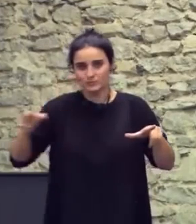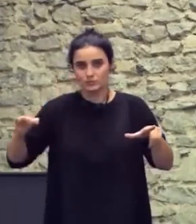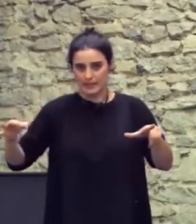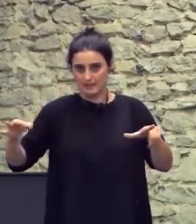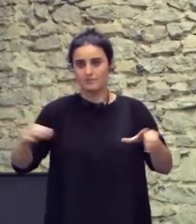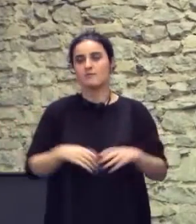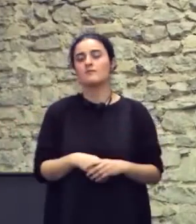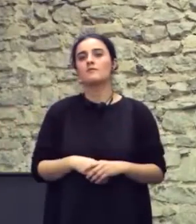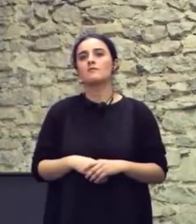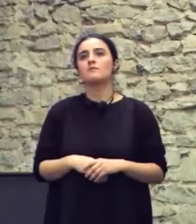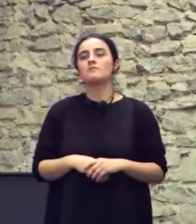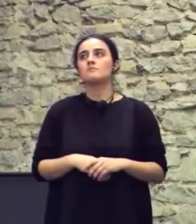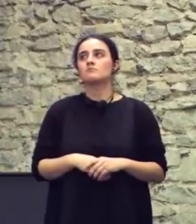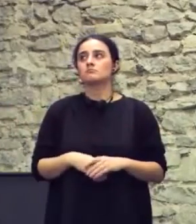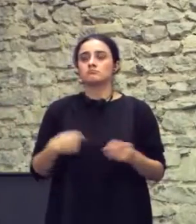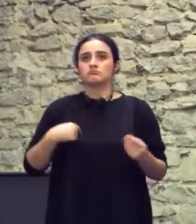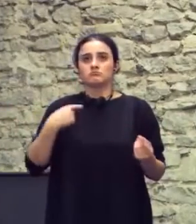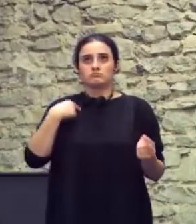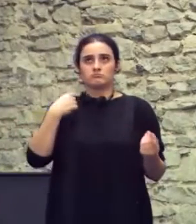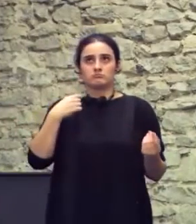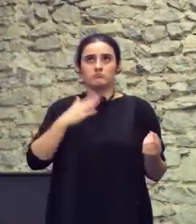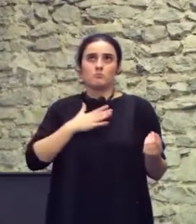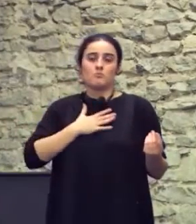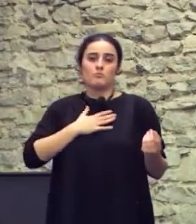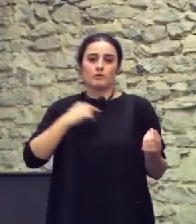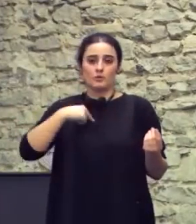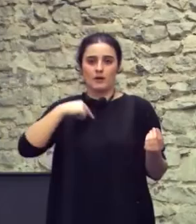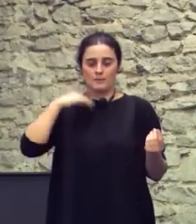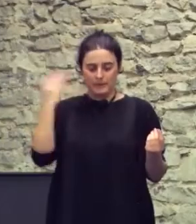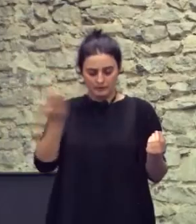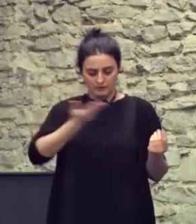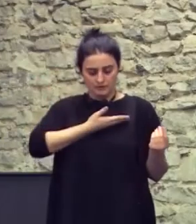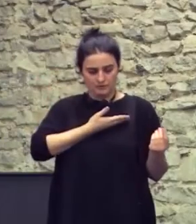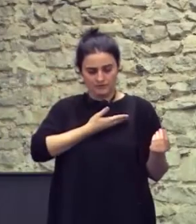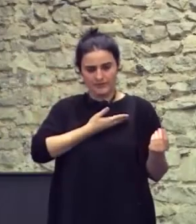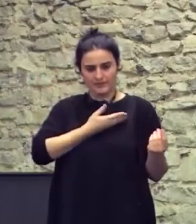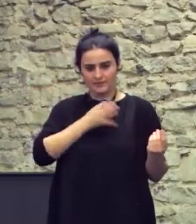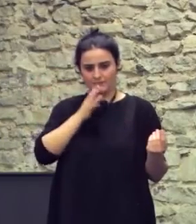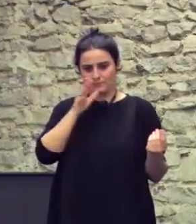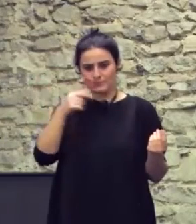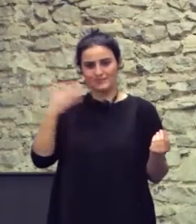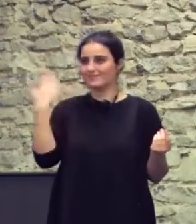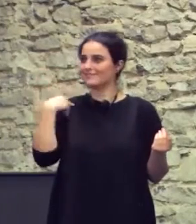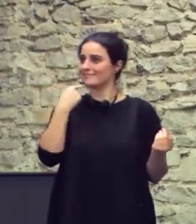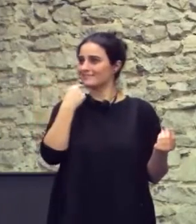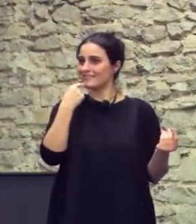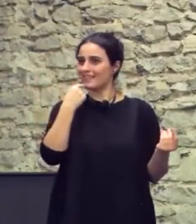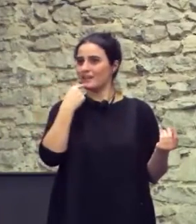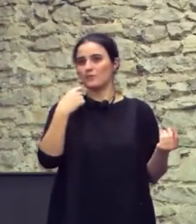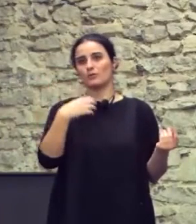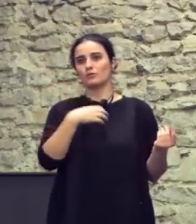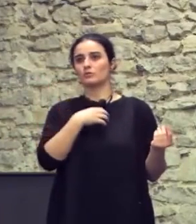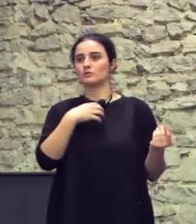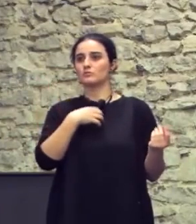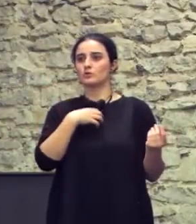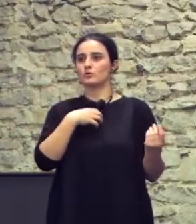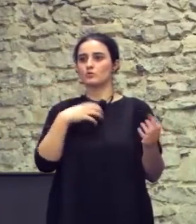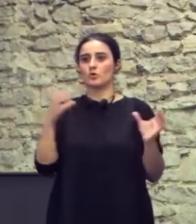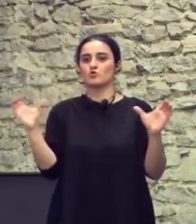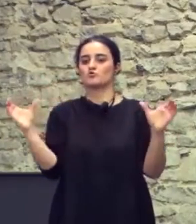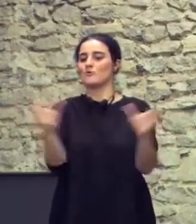ez? Hor agian nire buruari kalte egiten diot, ez? Ez lehen esaten nuen bezala ez da desinplikatu behar komunitate